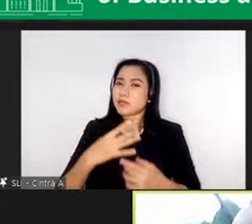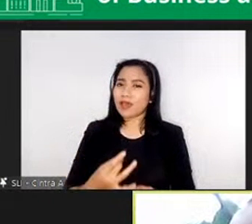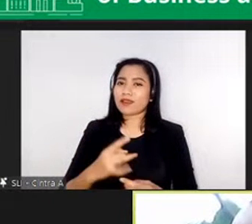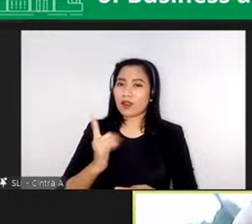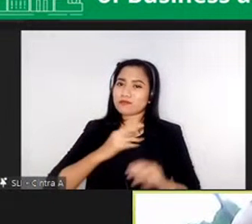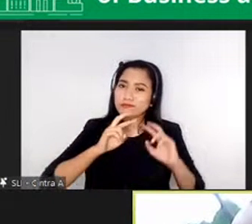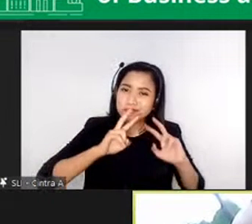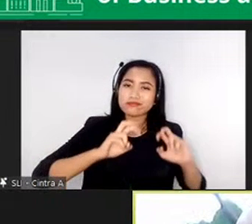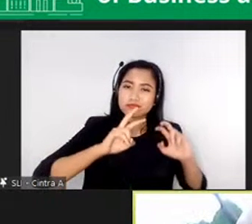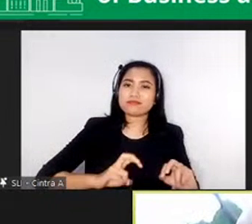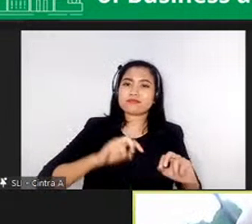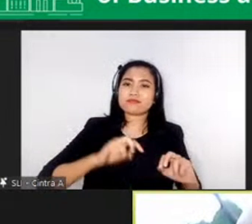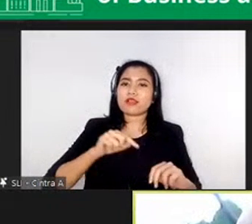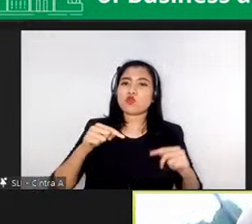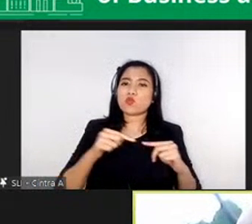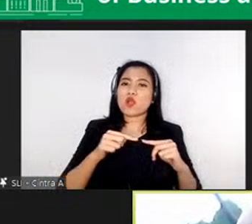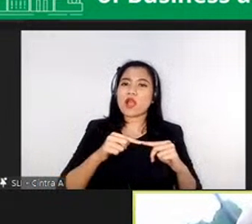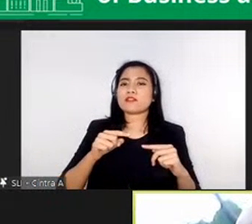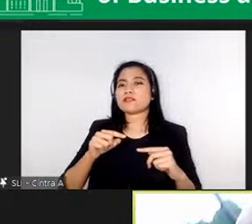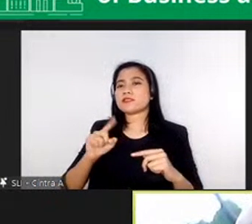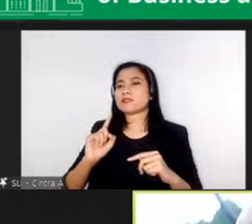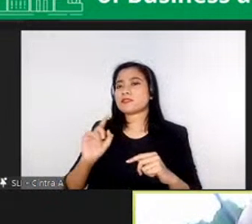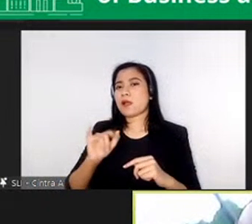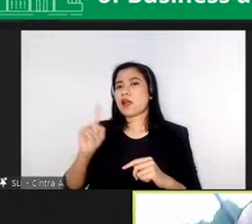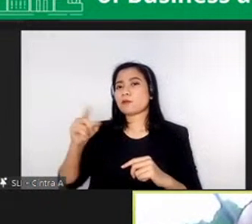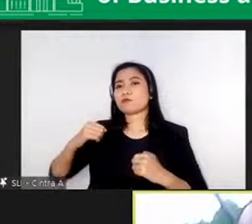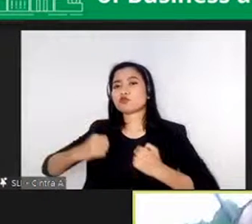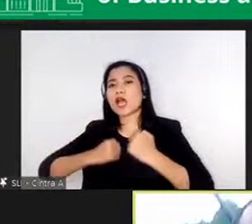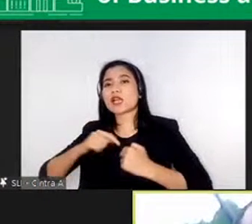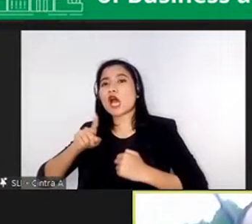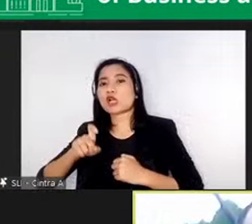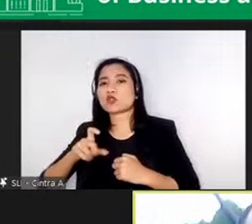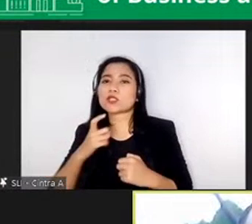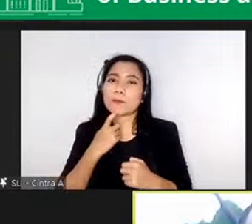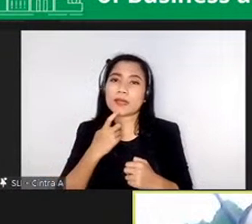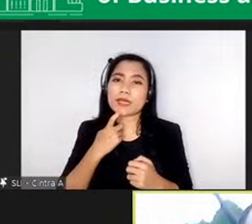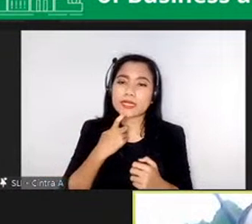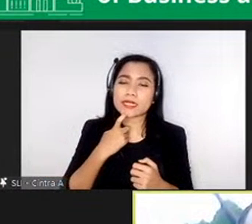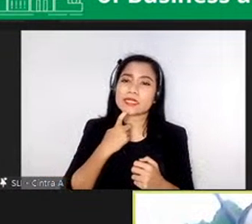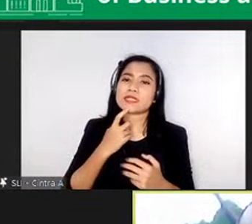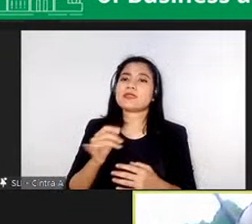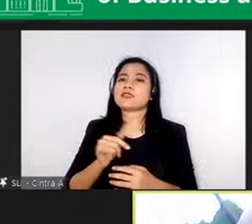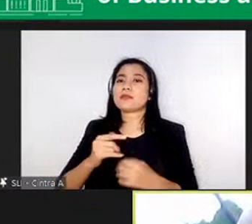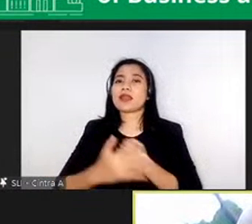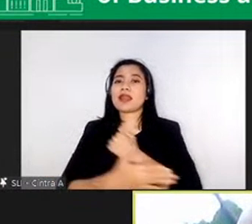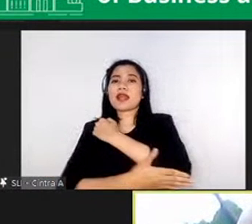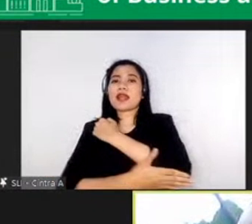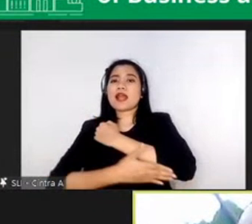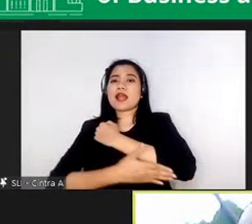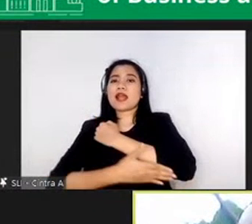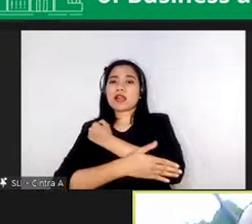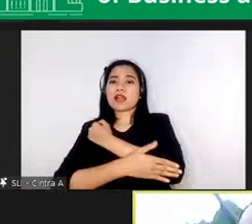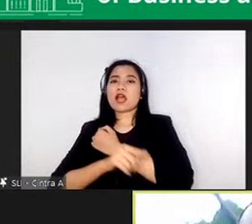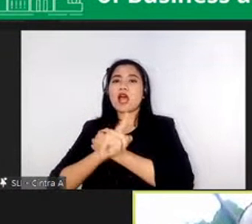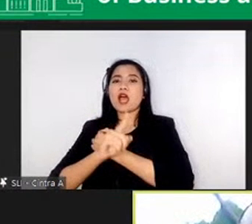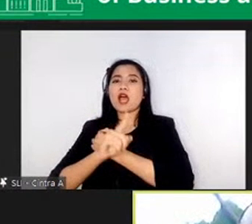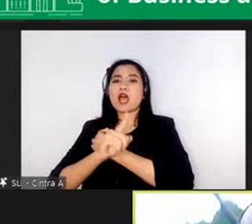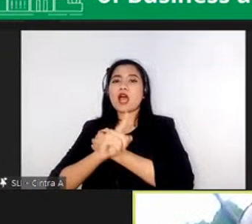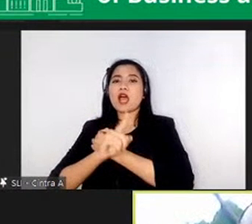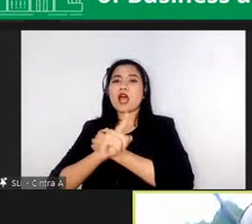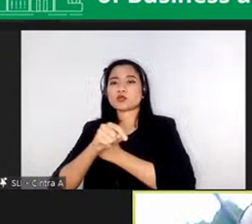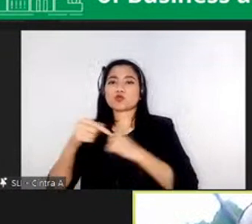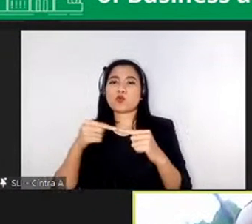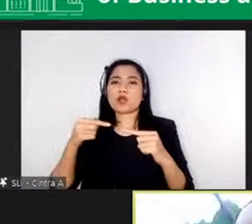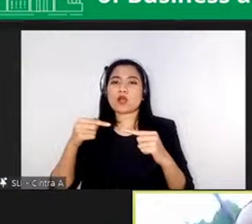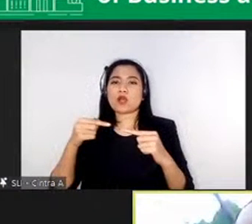kaitannya Apa yang harus dilakukan oleh perusahaan atau eh negara dalam term tentang busnis and human rights